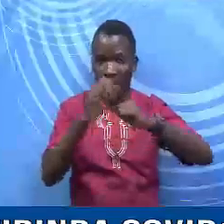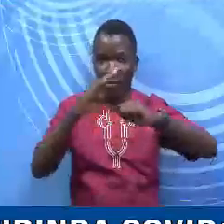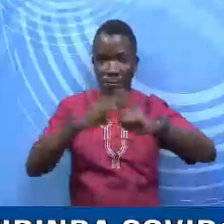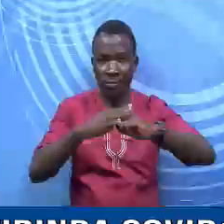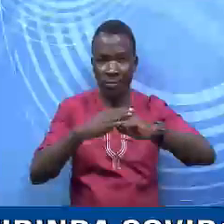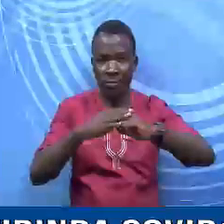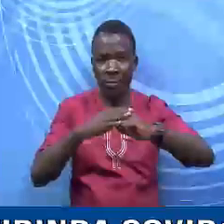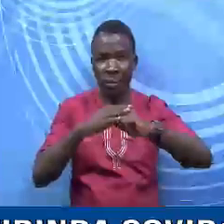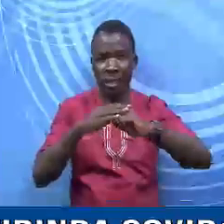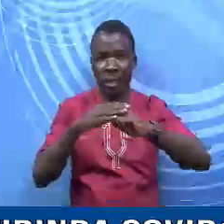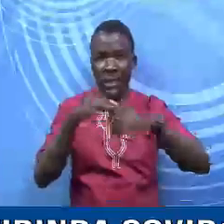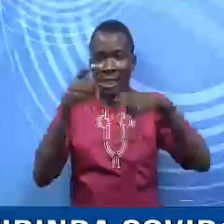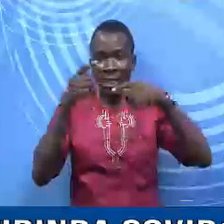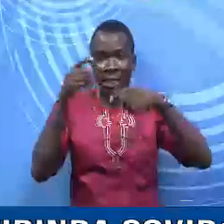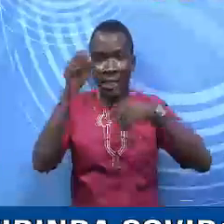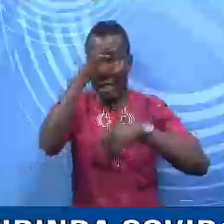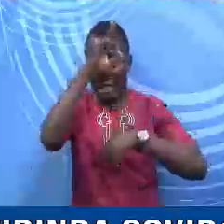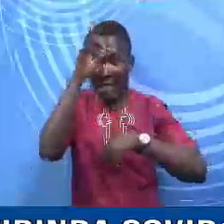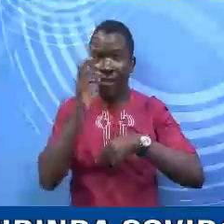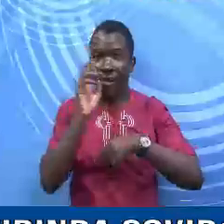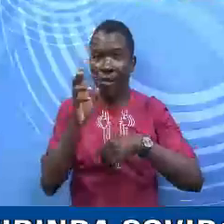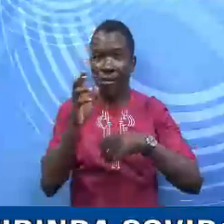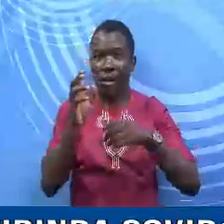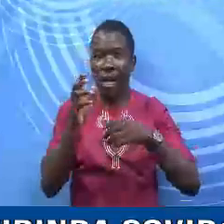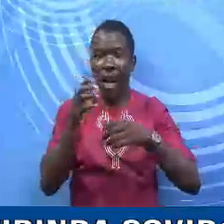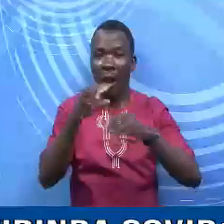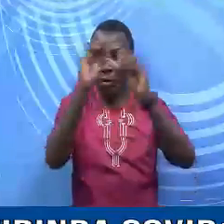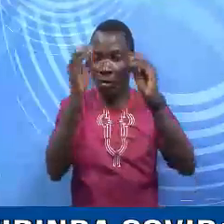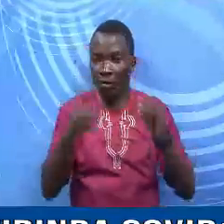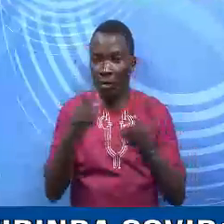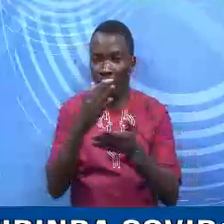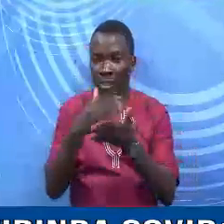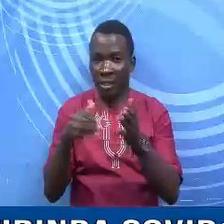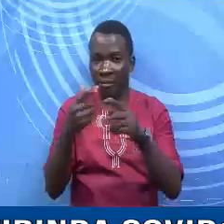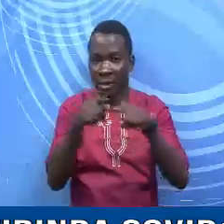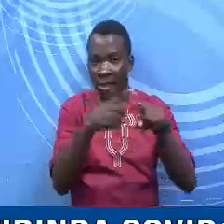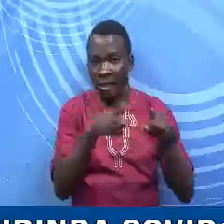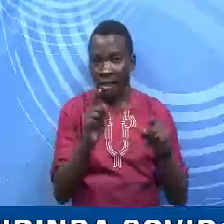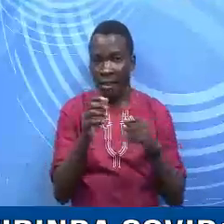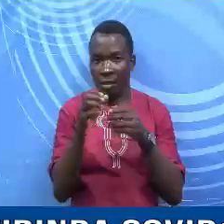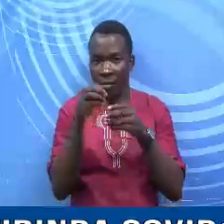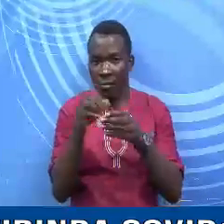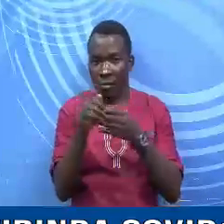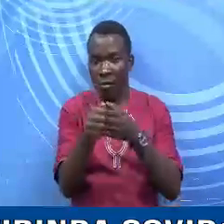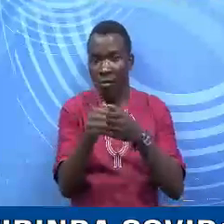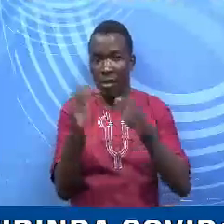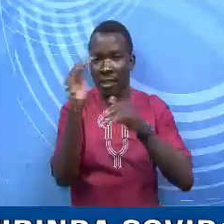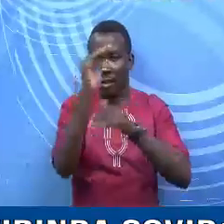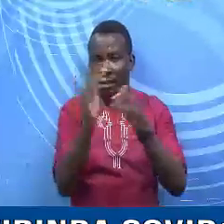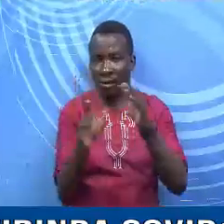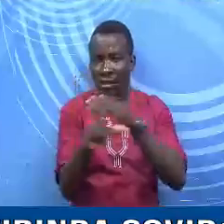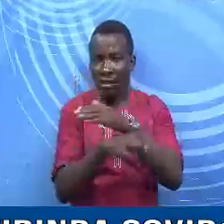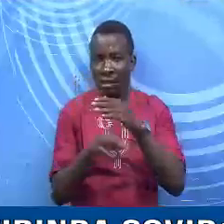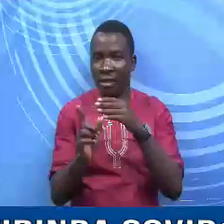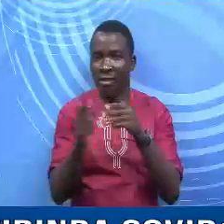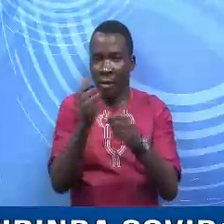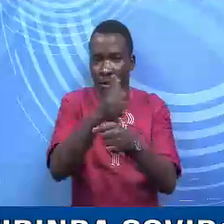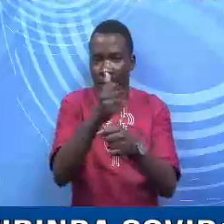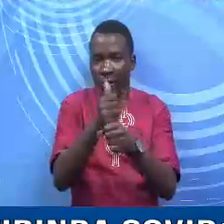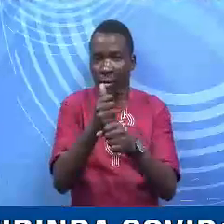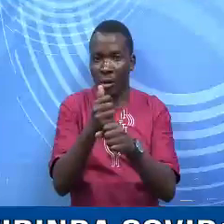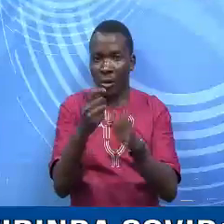COVID-19. Igitangaje ni uko usanga ku biro bimwe na bimwe yo mu buyobozi bw'inzego z'ibanze ubusanga batabikozwa. Urugero ni